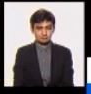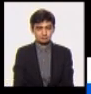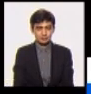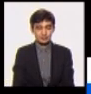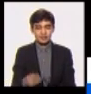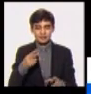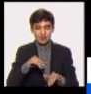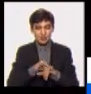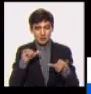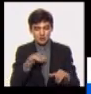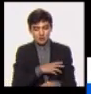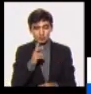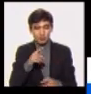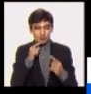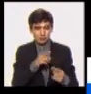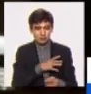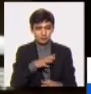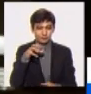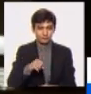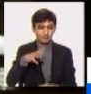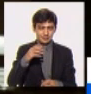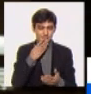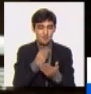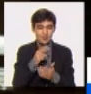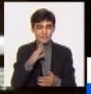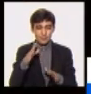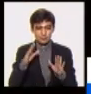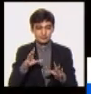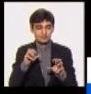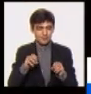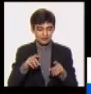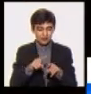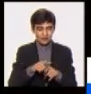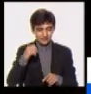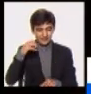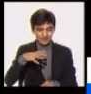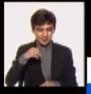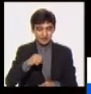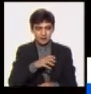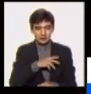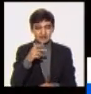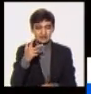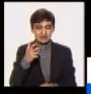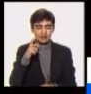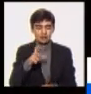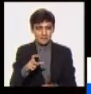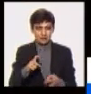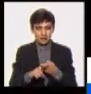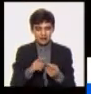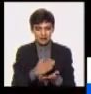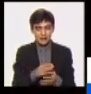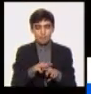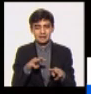Для усиления эффекта протестующие включали и выключали свет в своих квартирах. На сегодня в Бразилии заражены 300 человек, в том числе министр